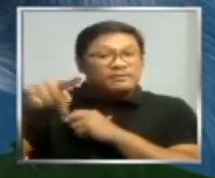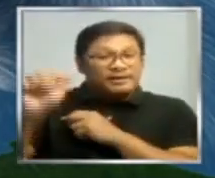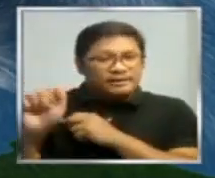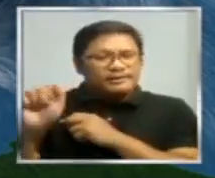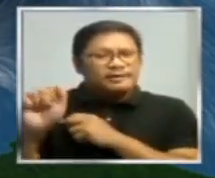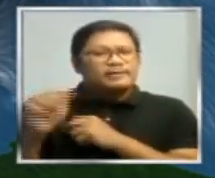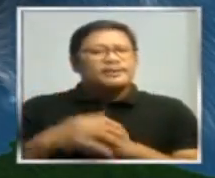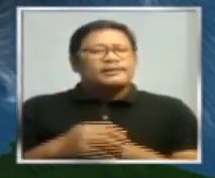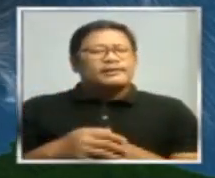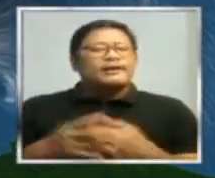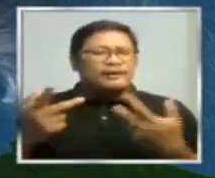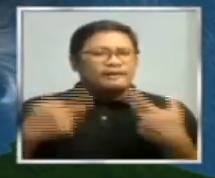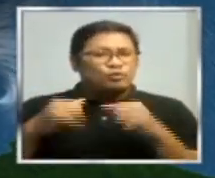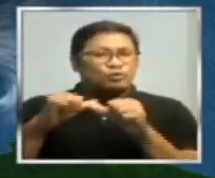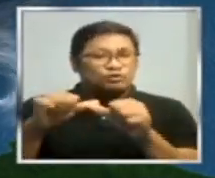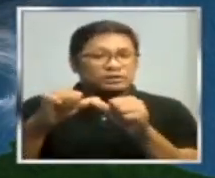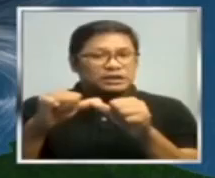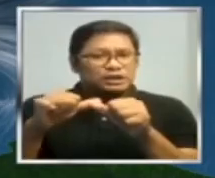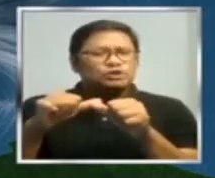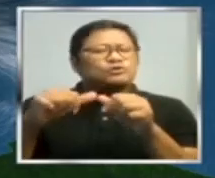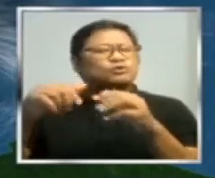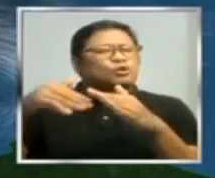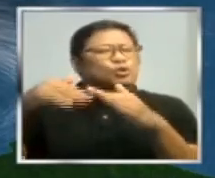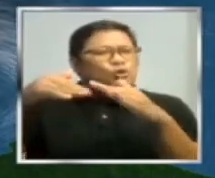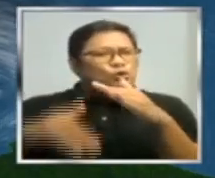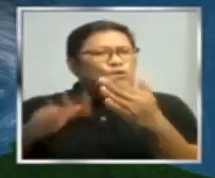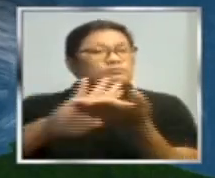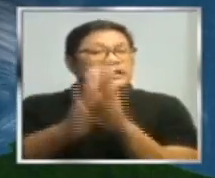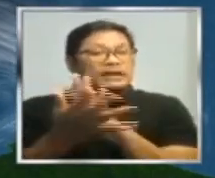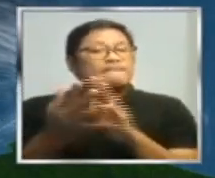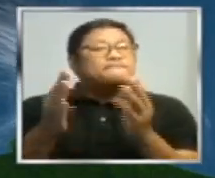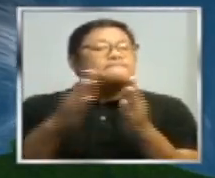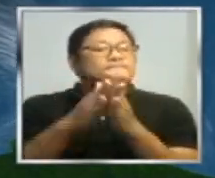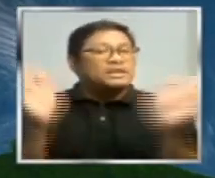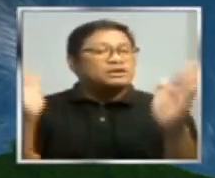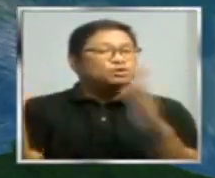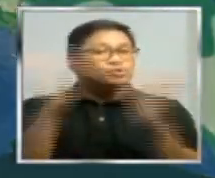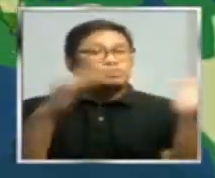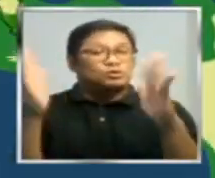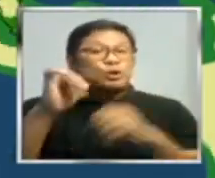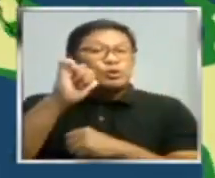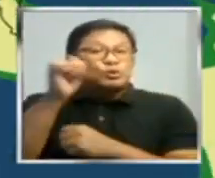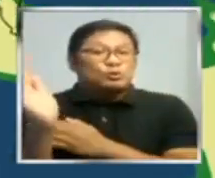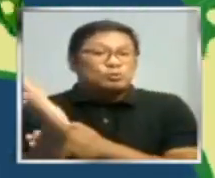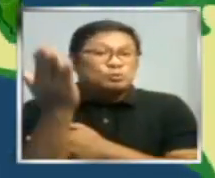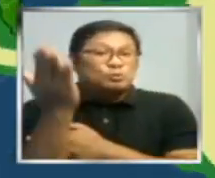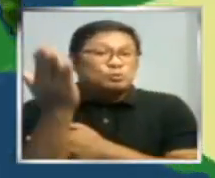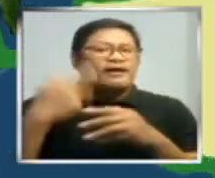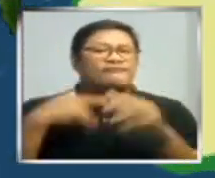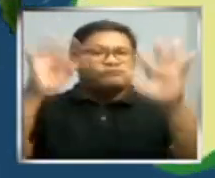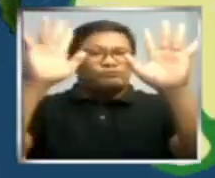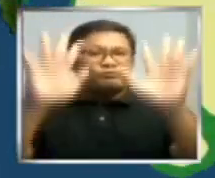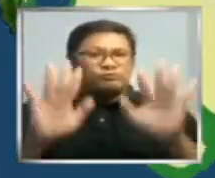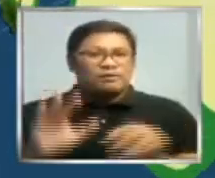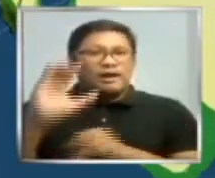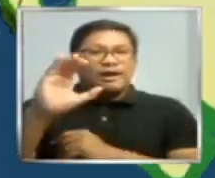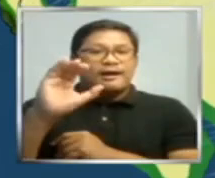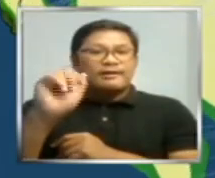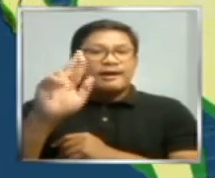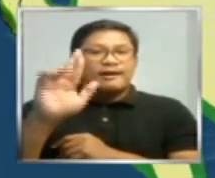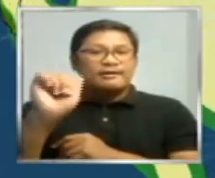Zone at nananatiling mababa ang tsansang maging bagyo. Umaga pa lang bukas, asahan na ang ulan sa Caraga at Davao